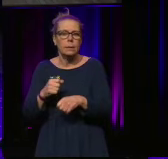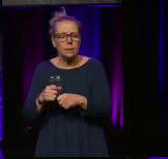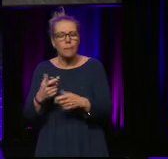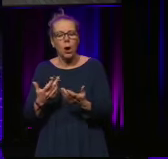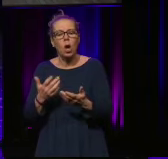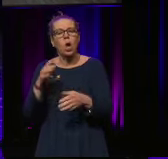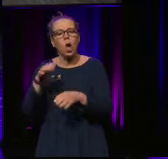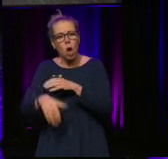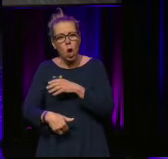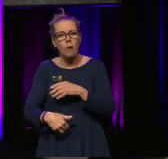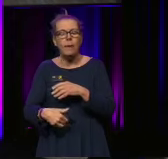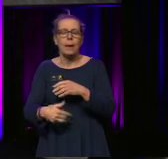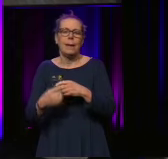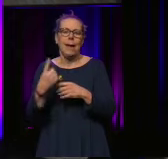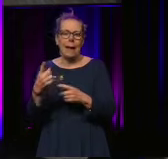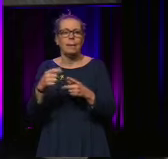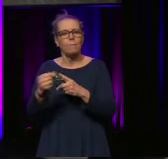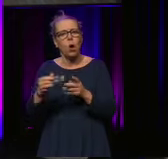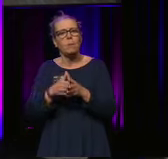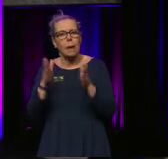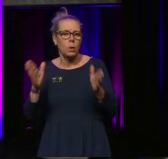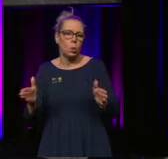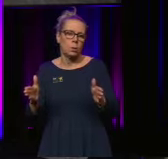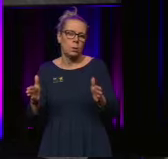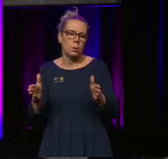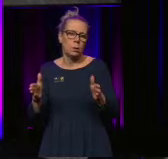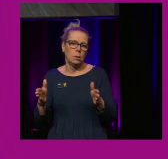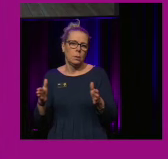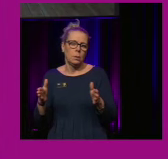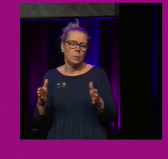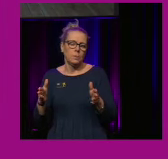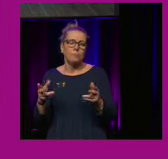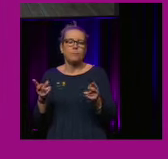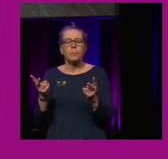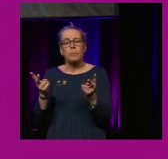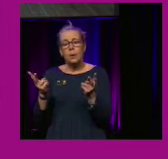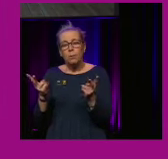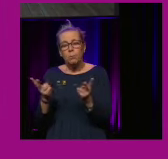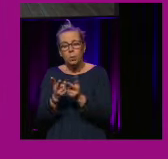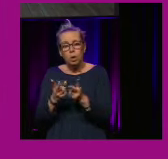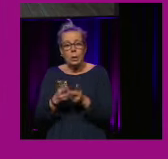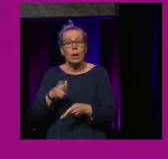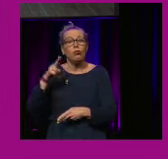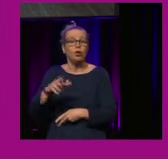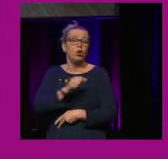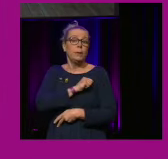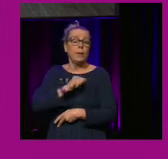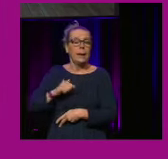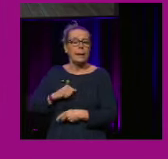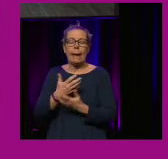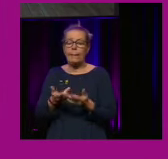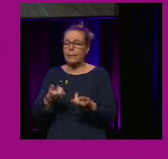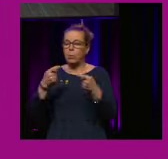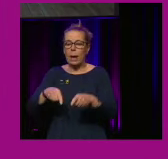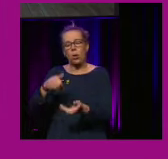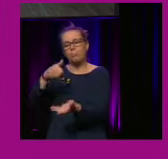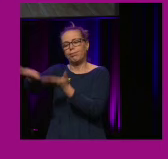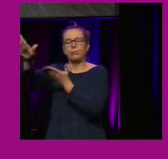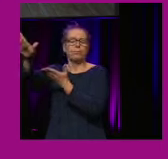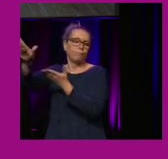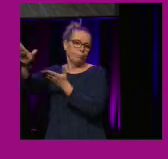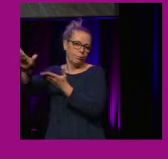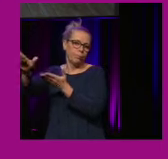en valperiod, så att en tillsatt regering inte omedelbart kan